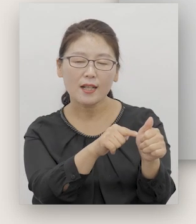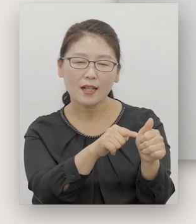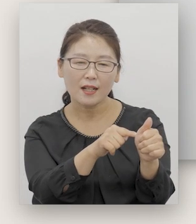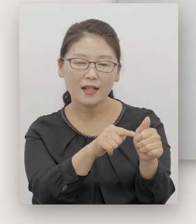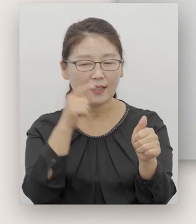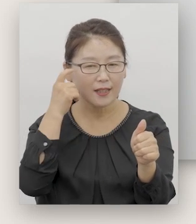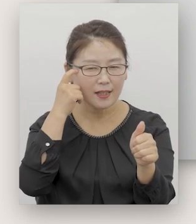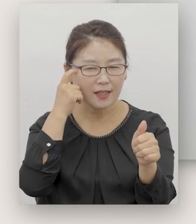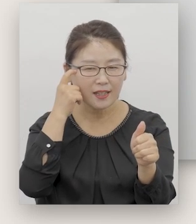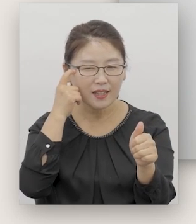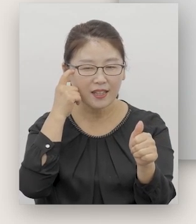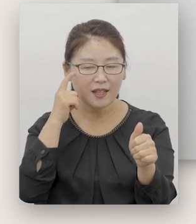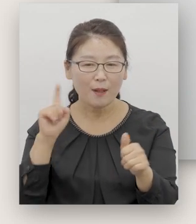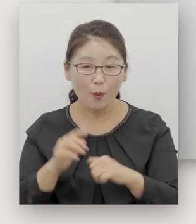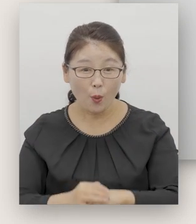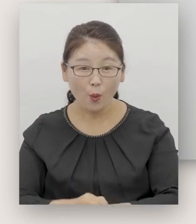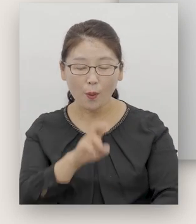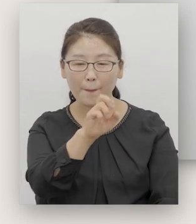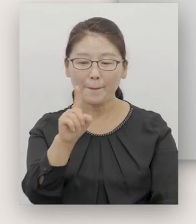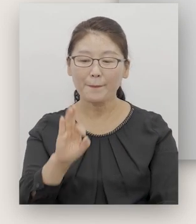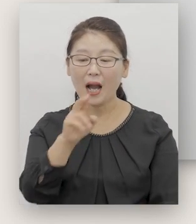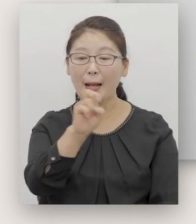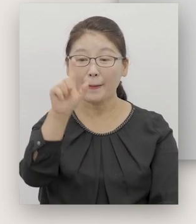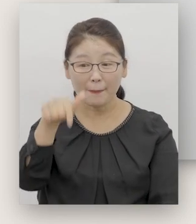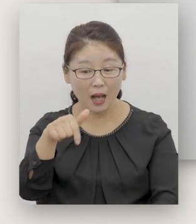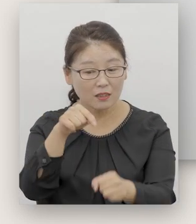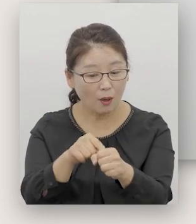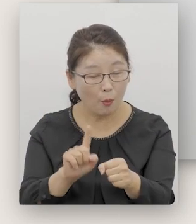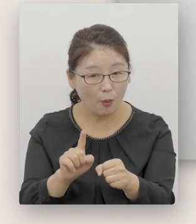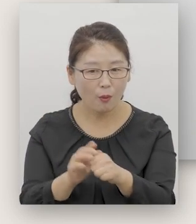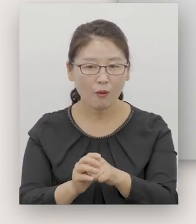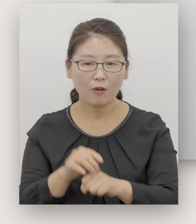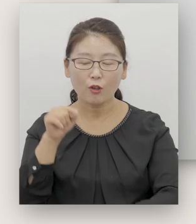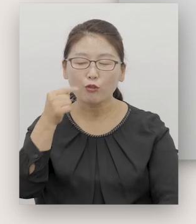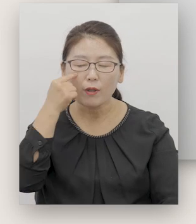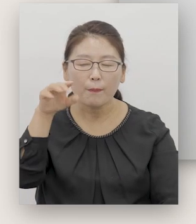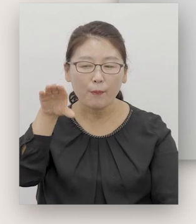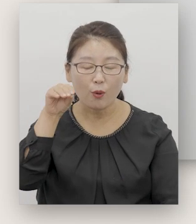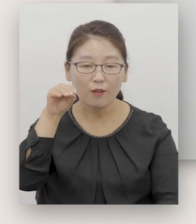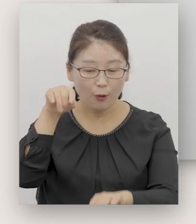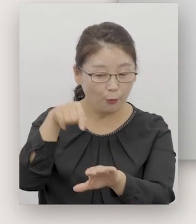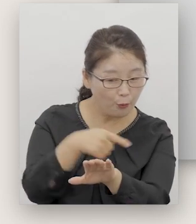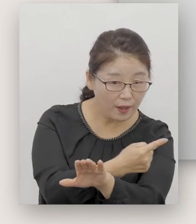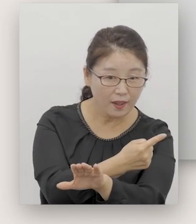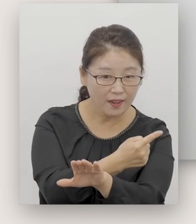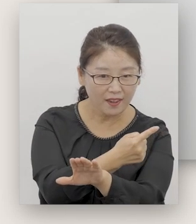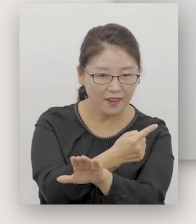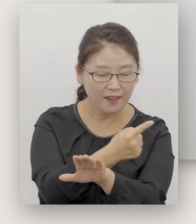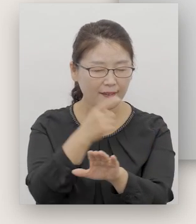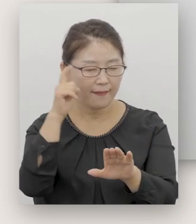뒷샹이 망막적이라고 하는 것은 어떤 시각적인 현상 이면에 있는 이제 다른 생각을 유도하는 이제